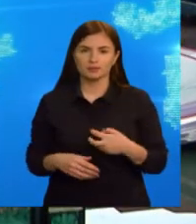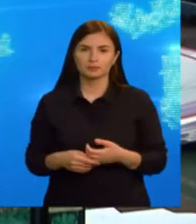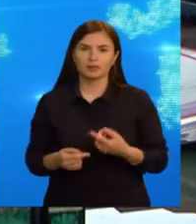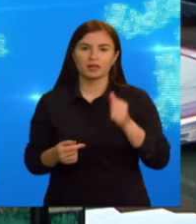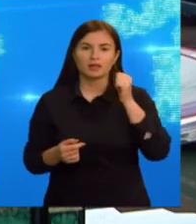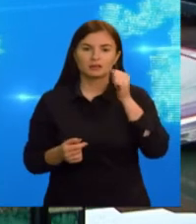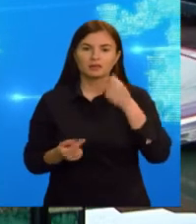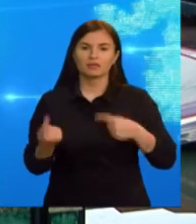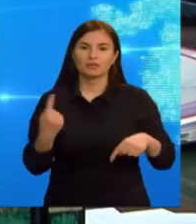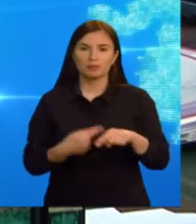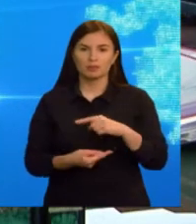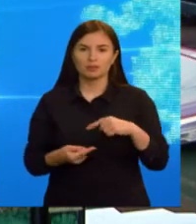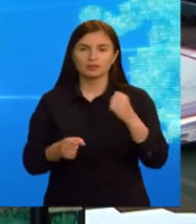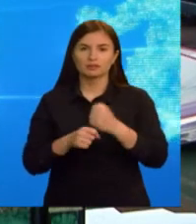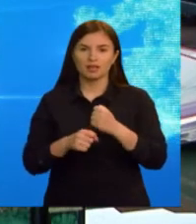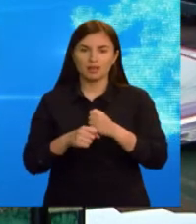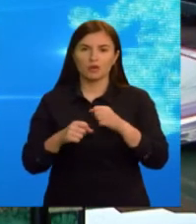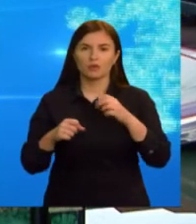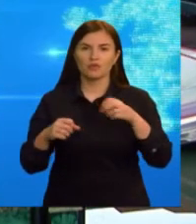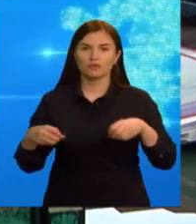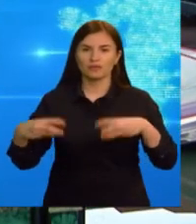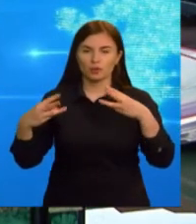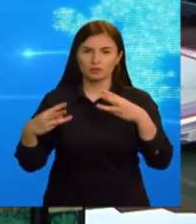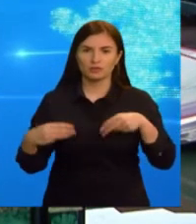мы сделаем видеозвонок, я